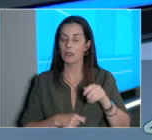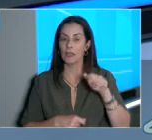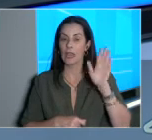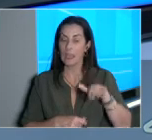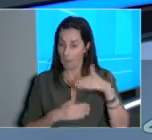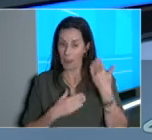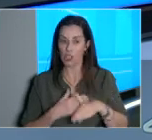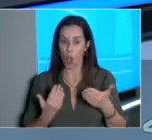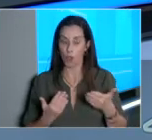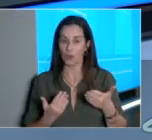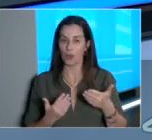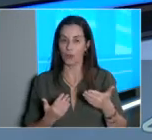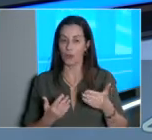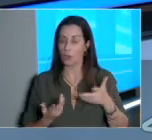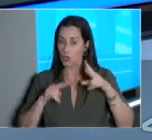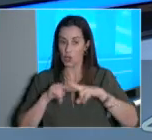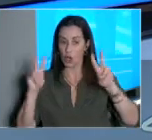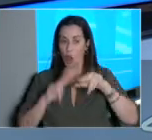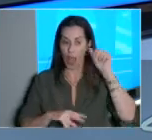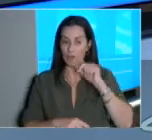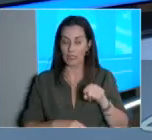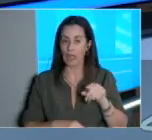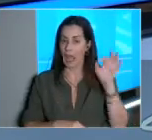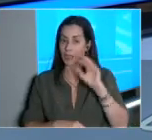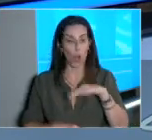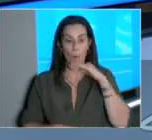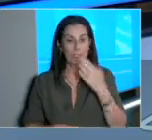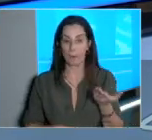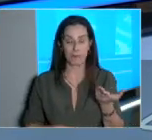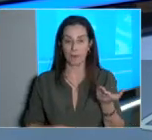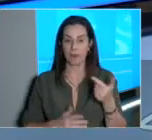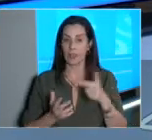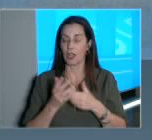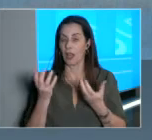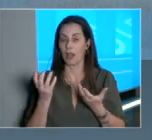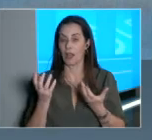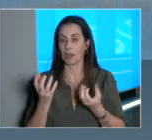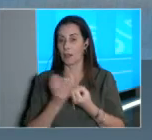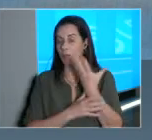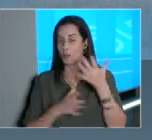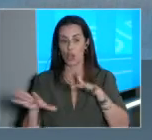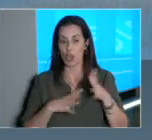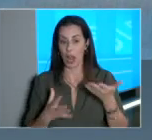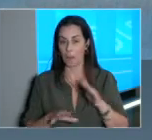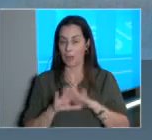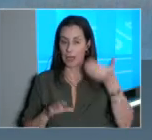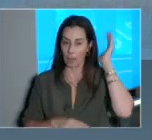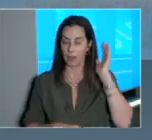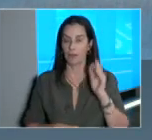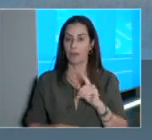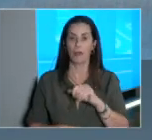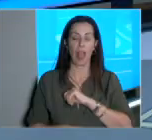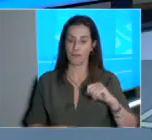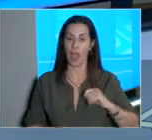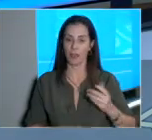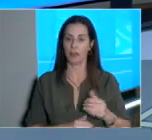גם בסוף, כל מה שישאר מכחול לבן, זה עדיין לא מספיק כדי להרכיב ממשלה בלי יאיר לפיד.